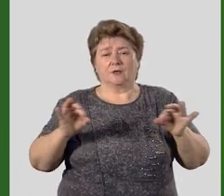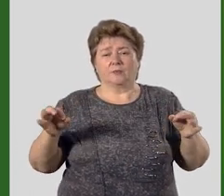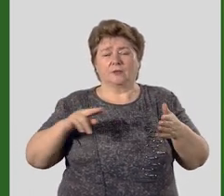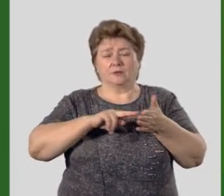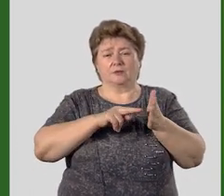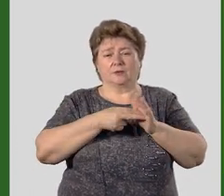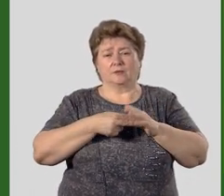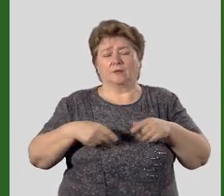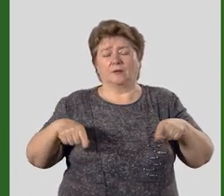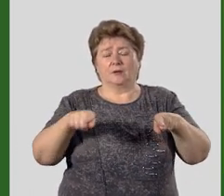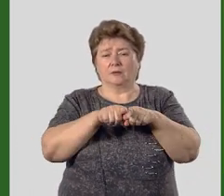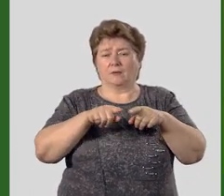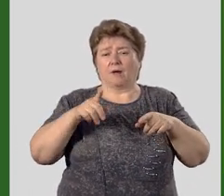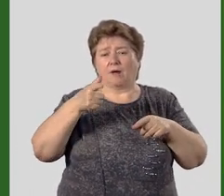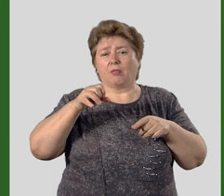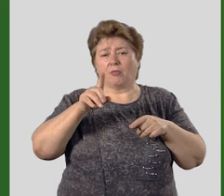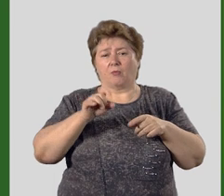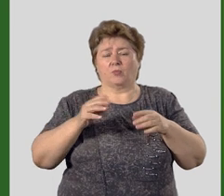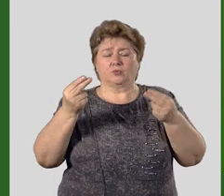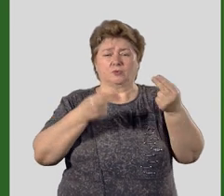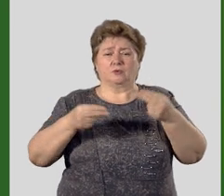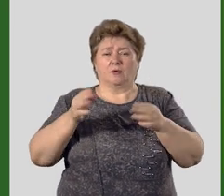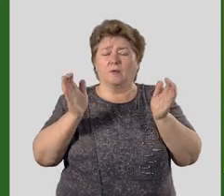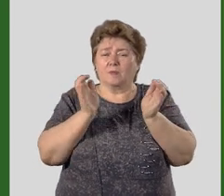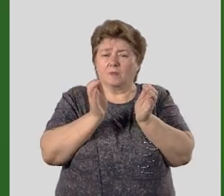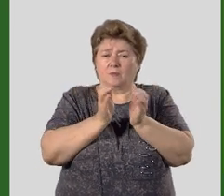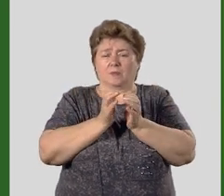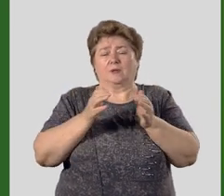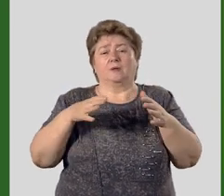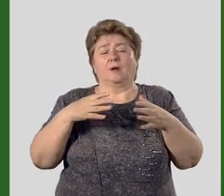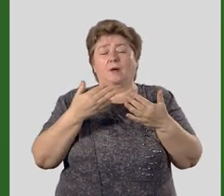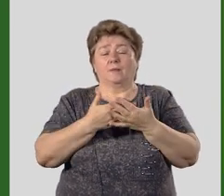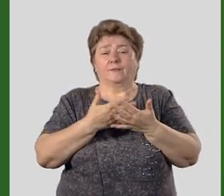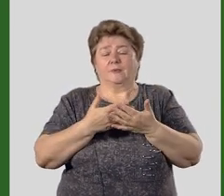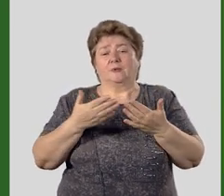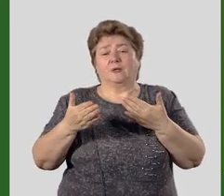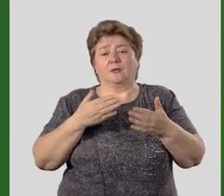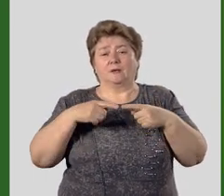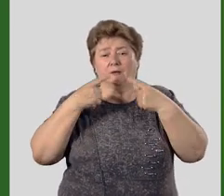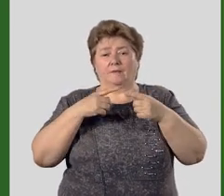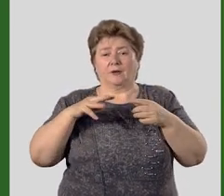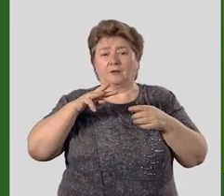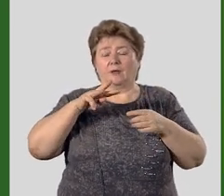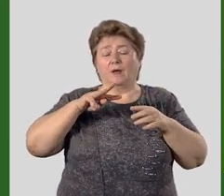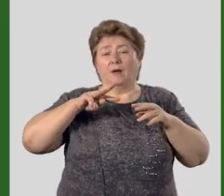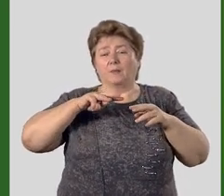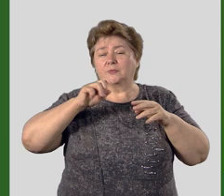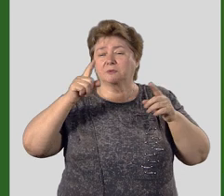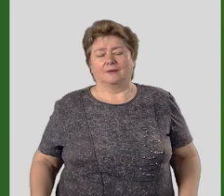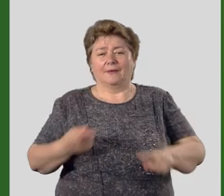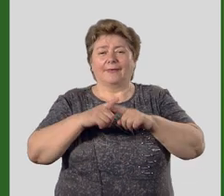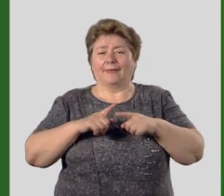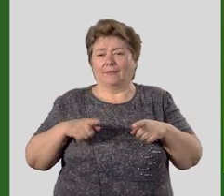на плане, как на глобусе, изображены в уменьшенном виде или, как говорят, в масштабе.